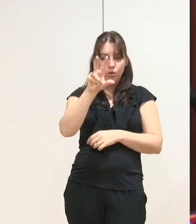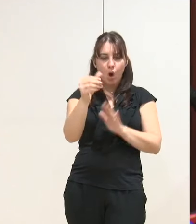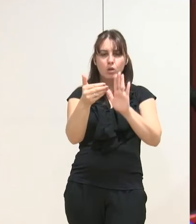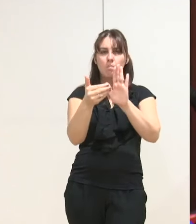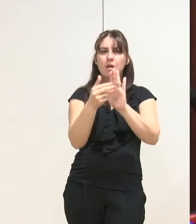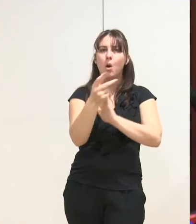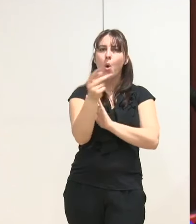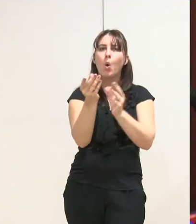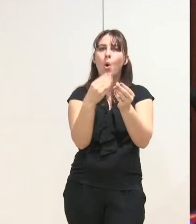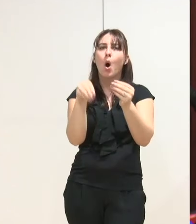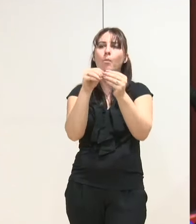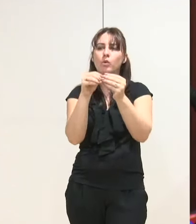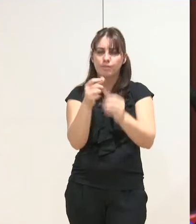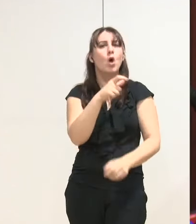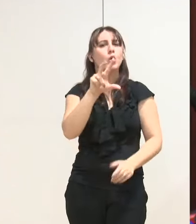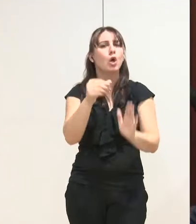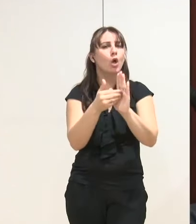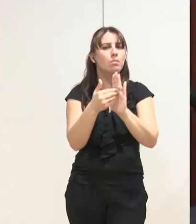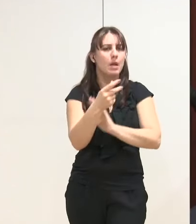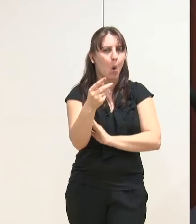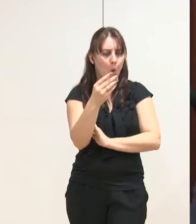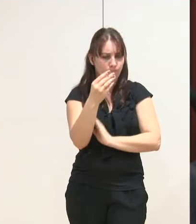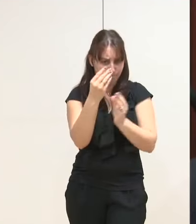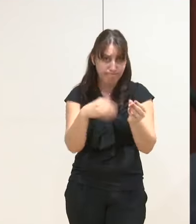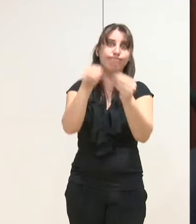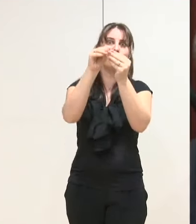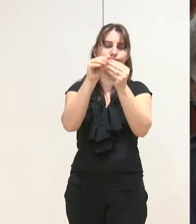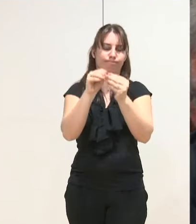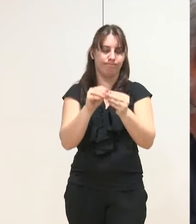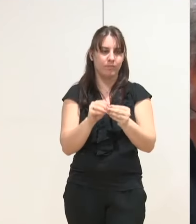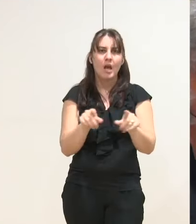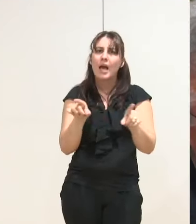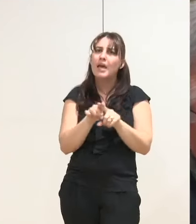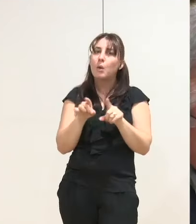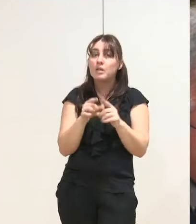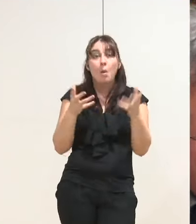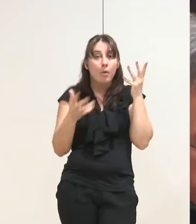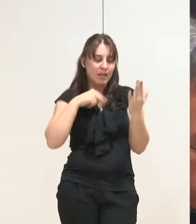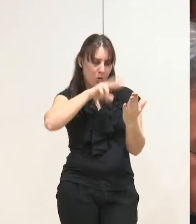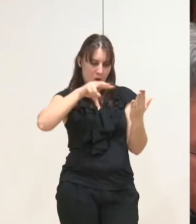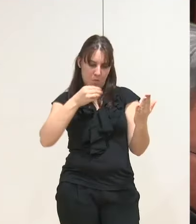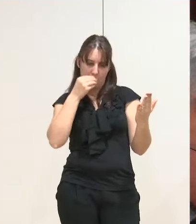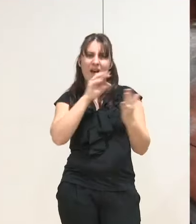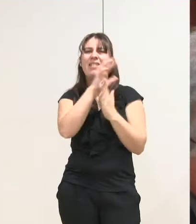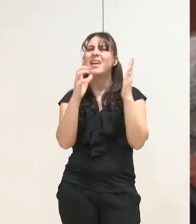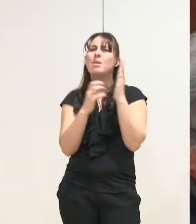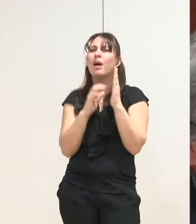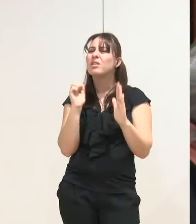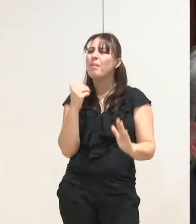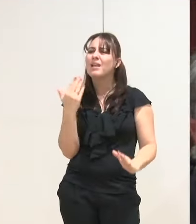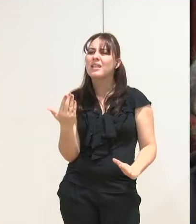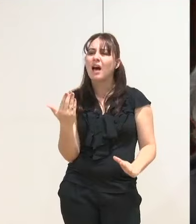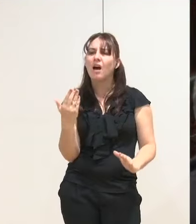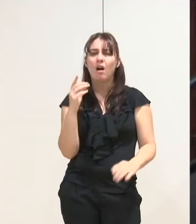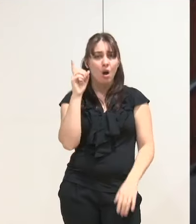€ voilà de 230000 € et pour si j'ai bien lu alors c'est pas la délibération j'ai bien lu parce